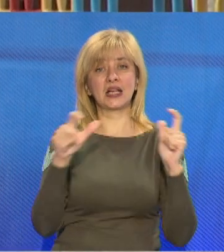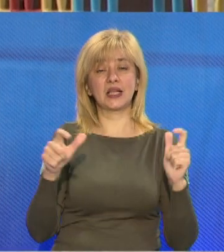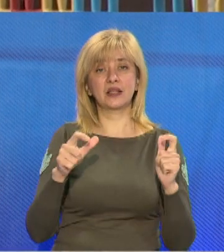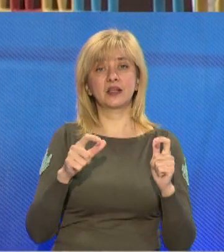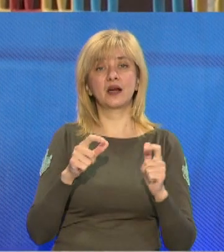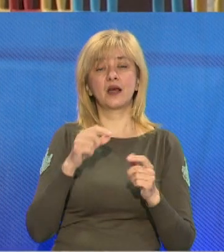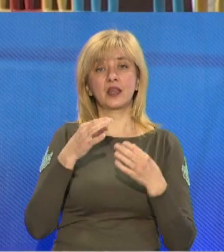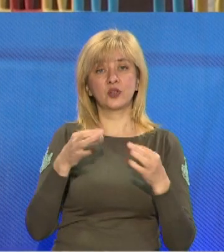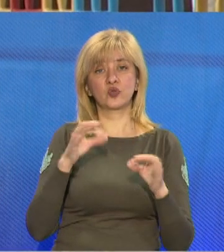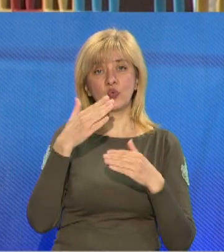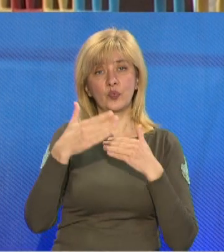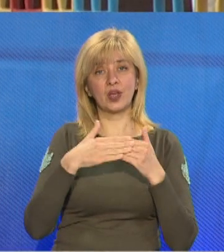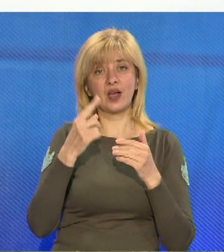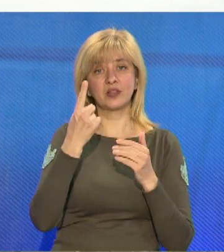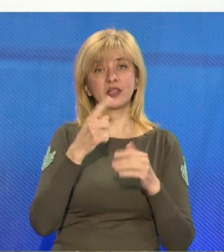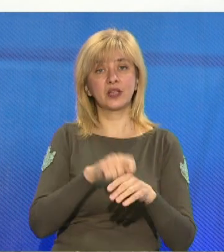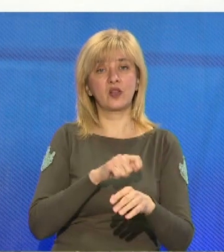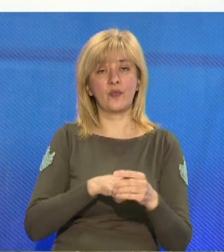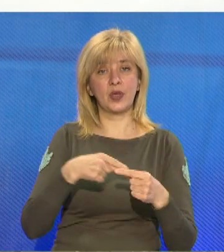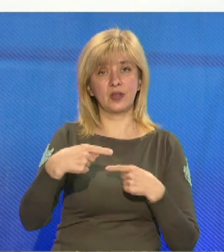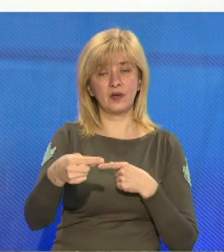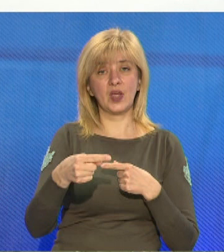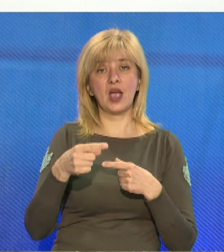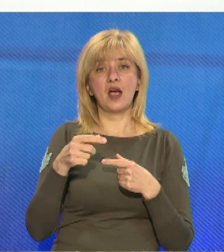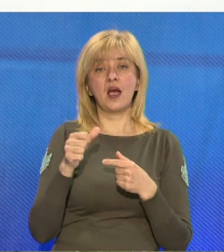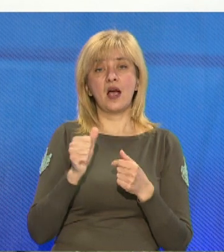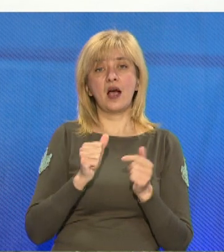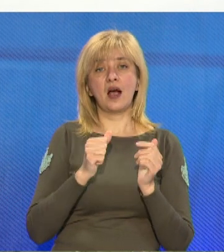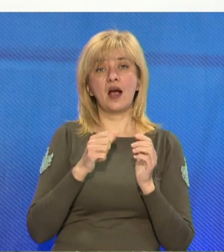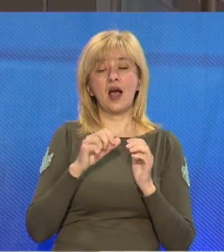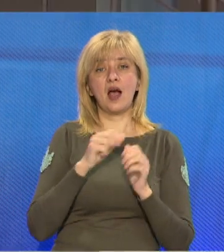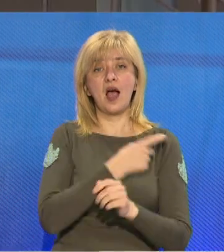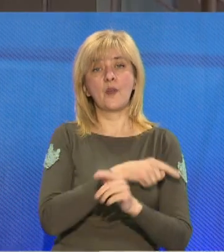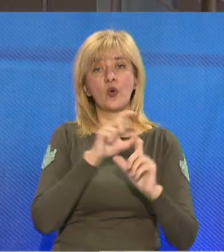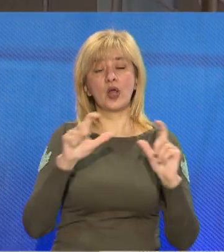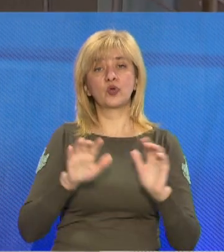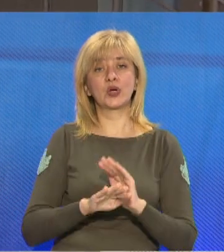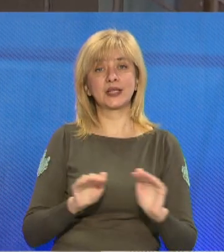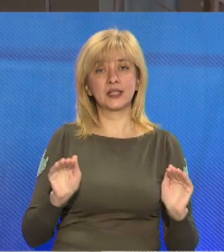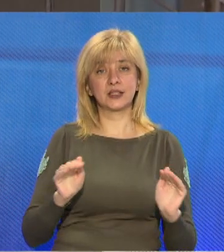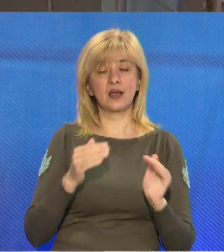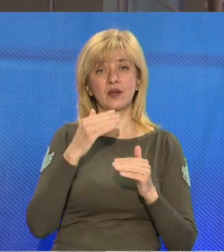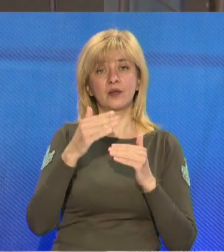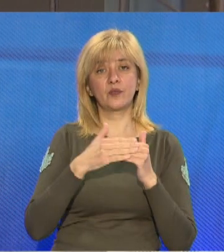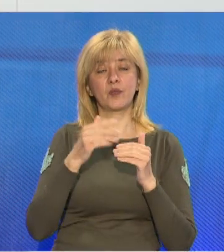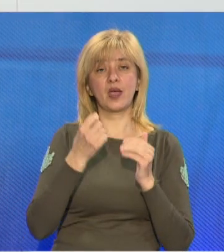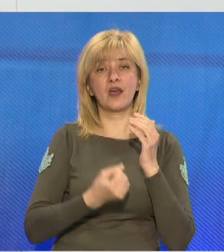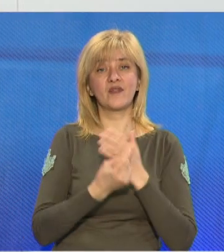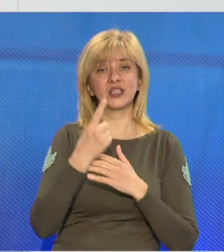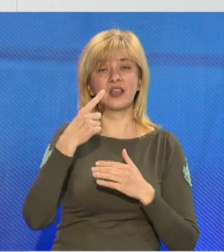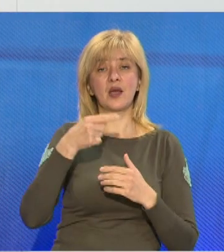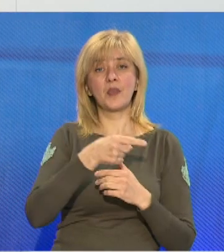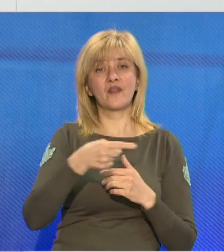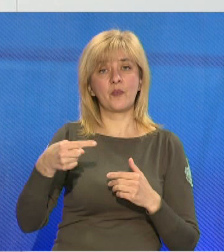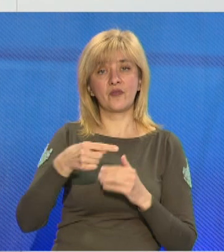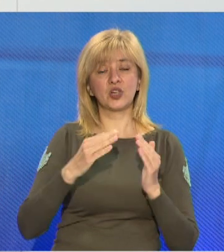вось амбулатория для детей на 70 наведываний у змену з'явится на первом поверсе одного из домов. До речи, будовництво жилья тут ведется